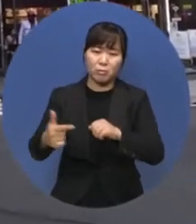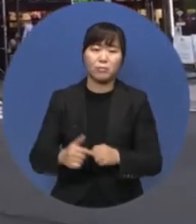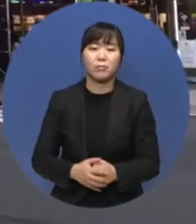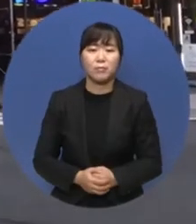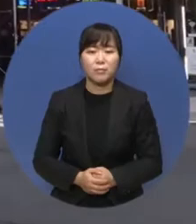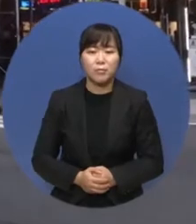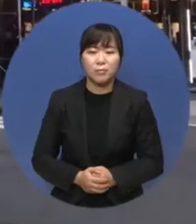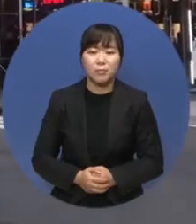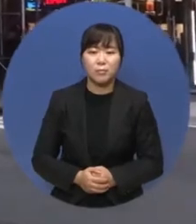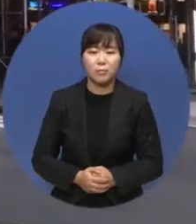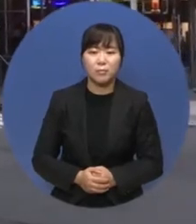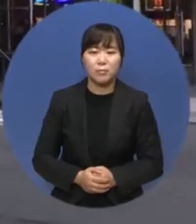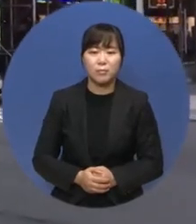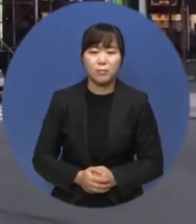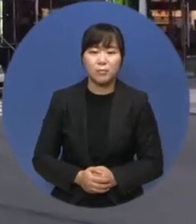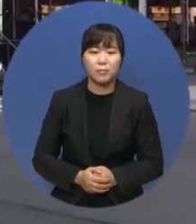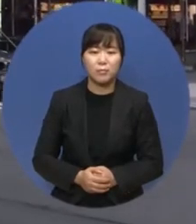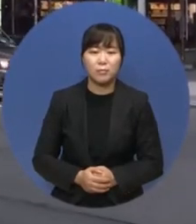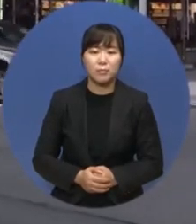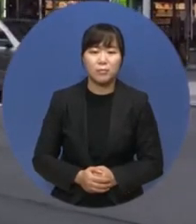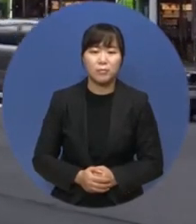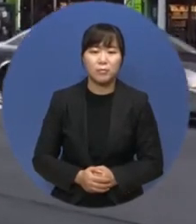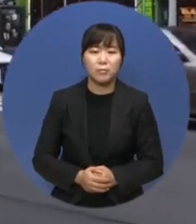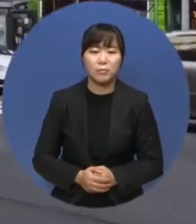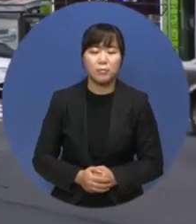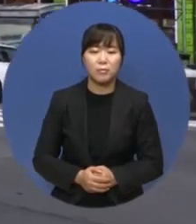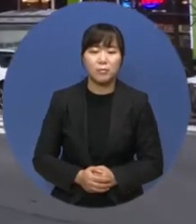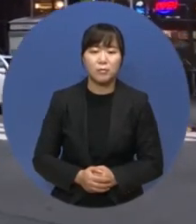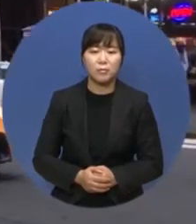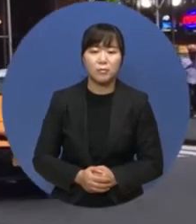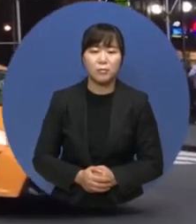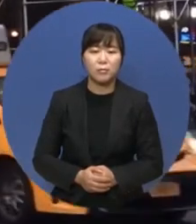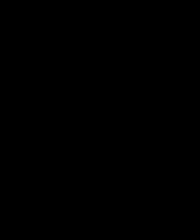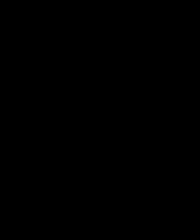wbc 복지 tv 뉴욕 통신원 이유입니다